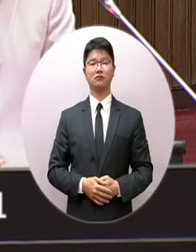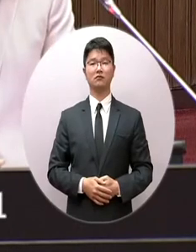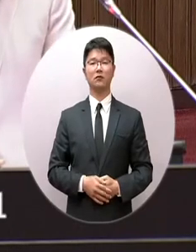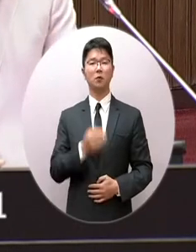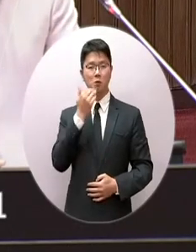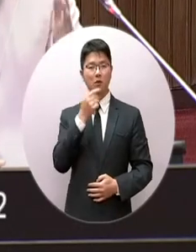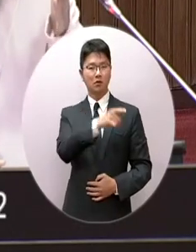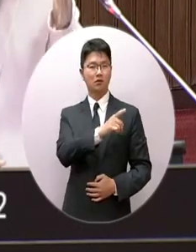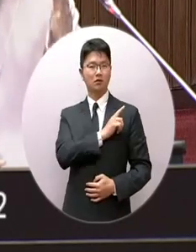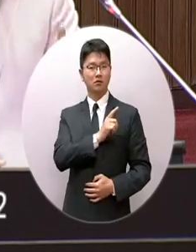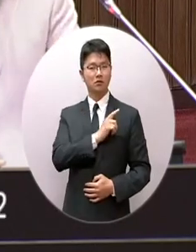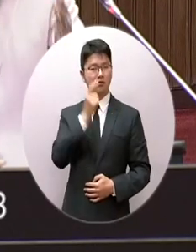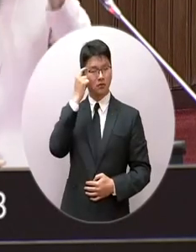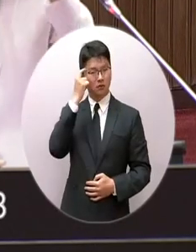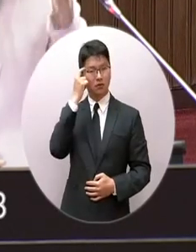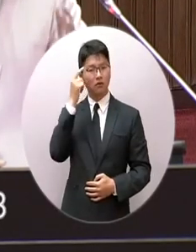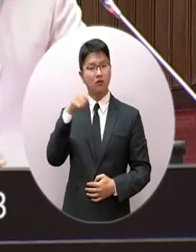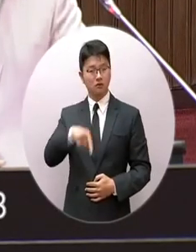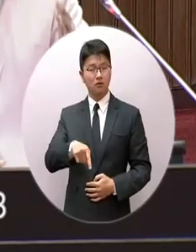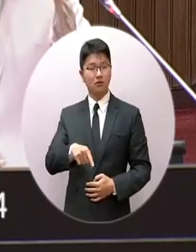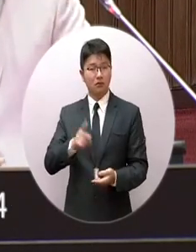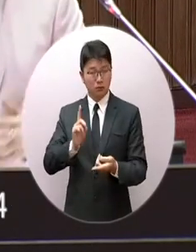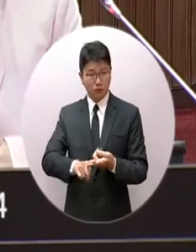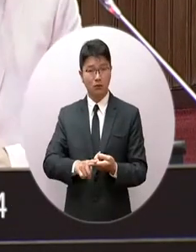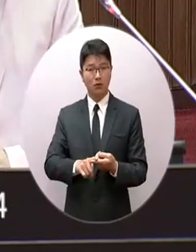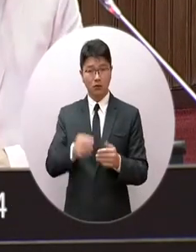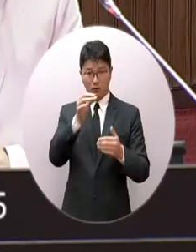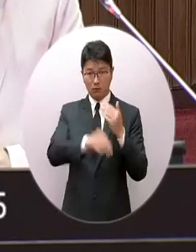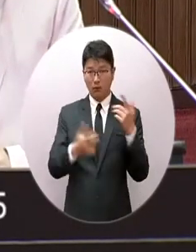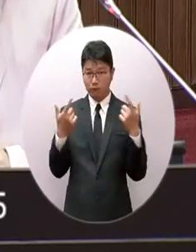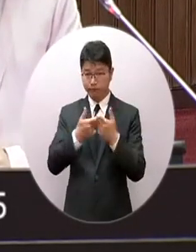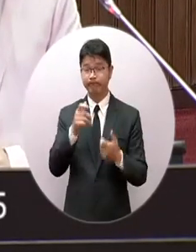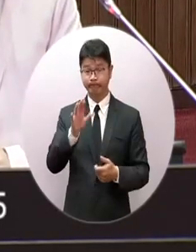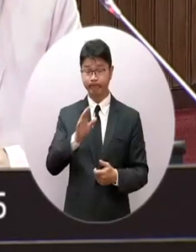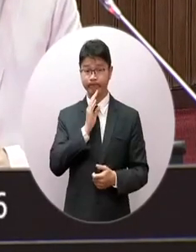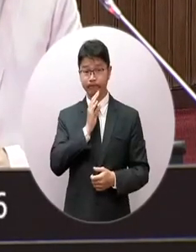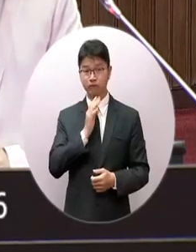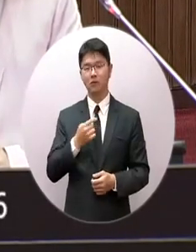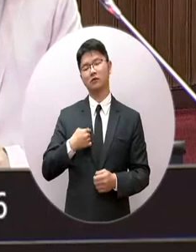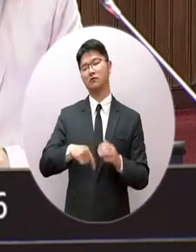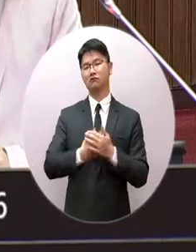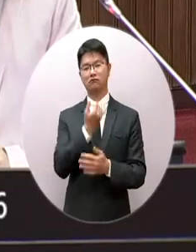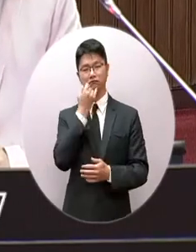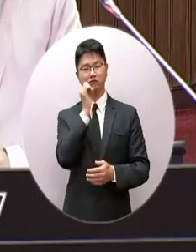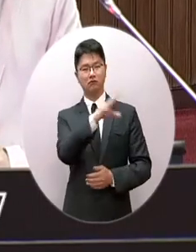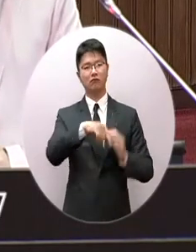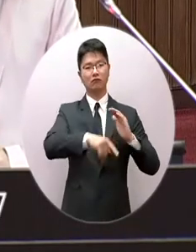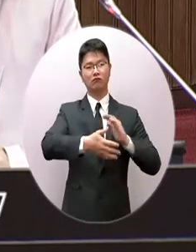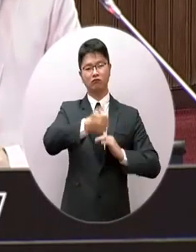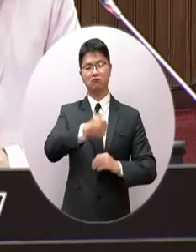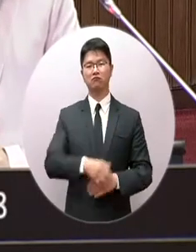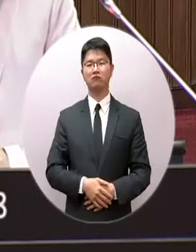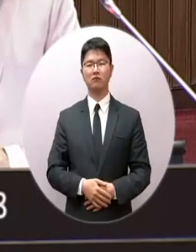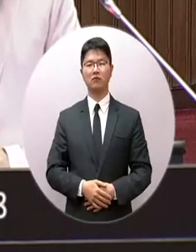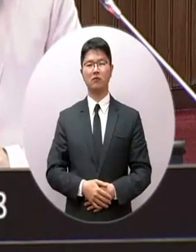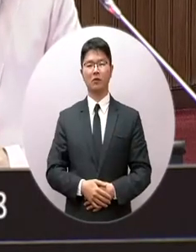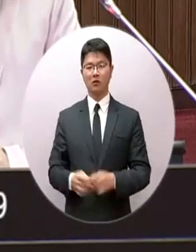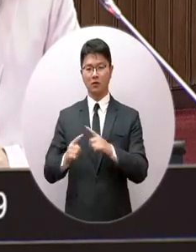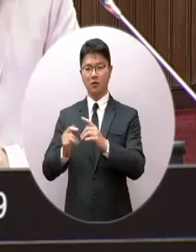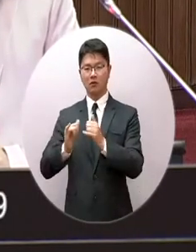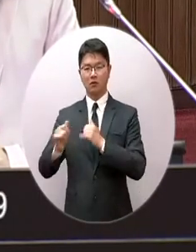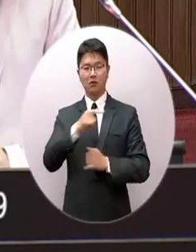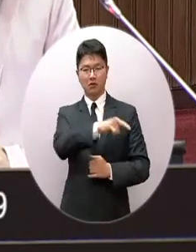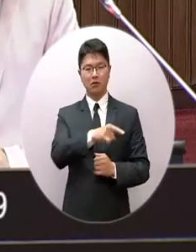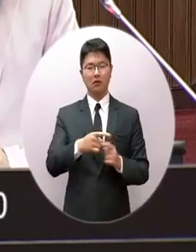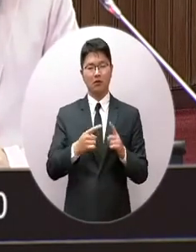也认为这个是合理符合规定的话，我只能跟院长您说，你离民意